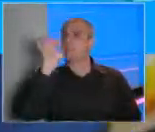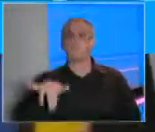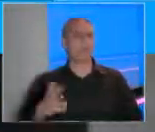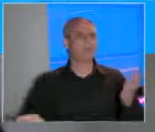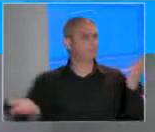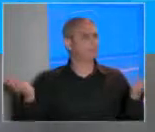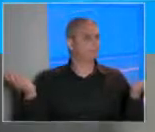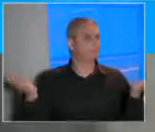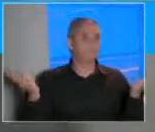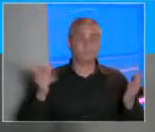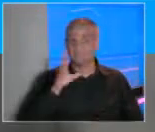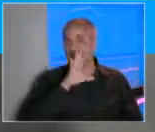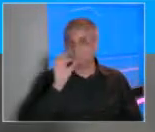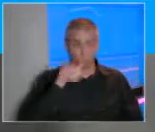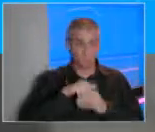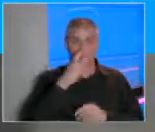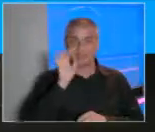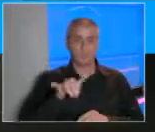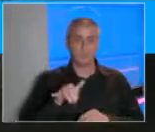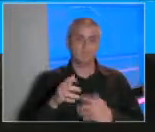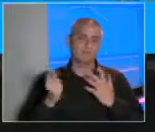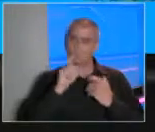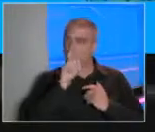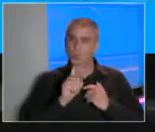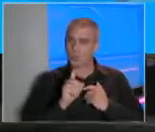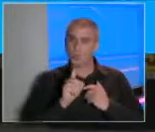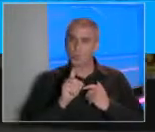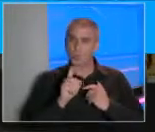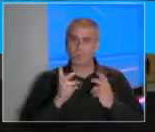חולים? כי אם הם 500 מתוך 200,000 חולים, כנראה